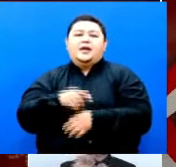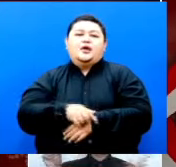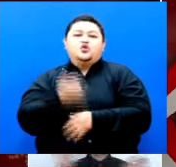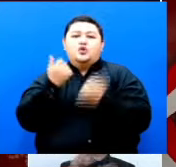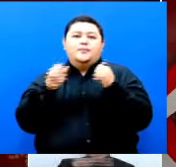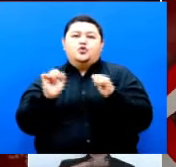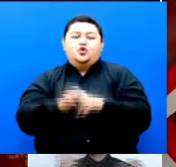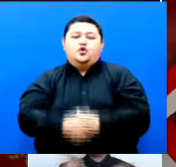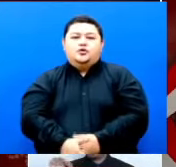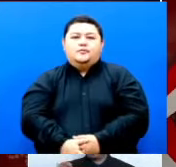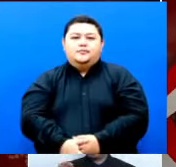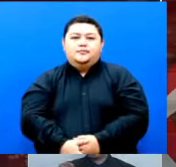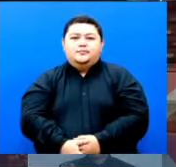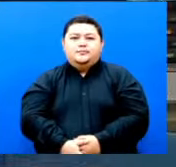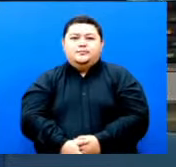pernah